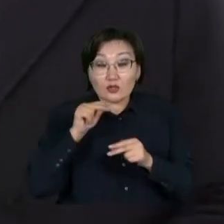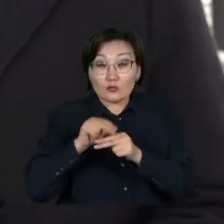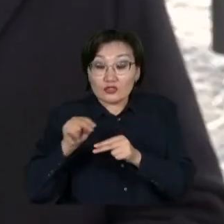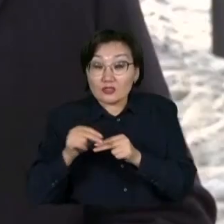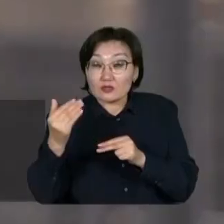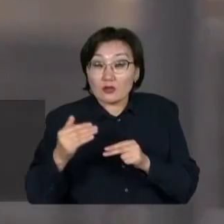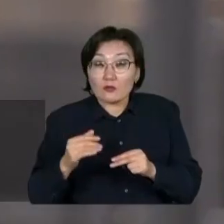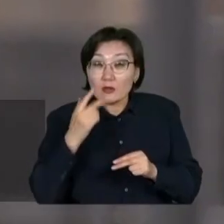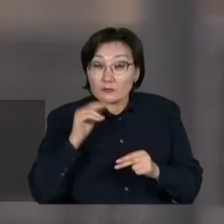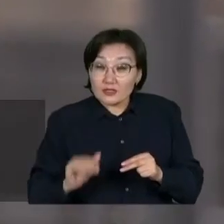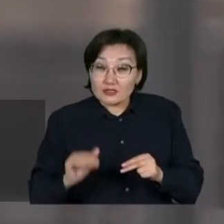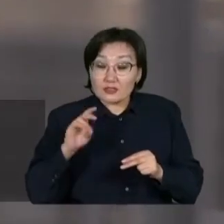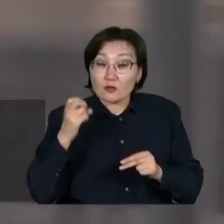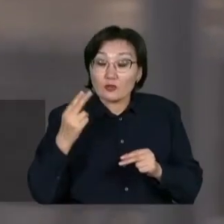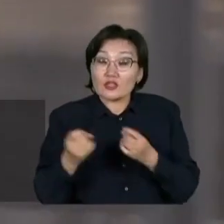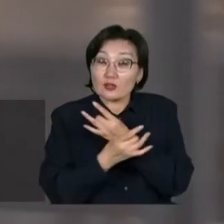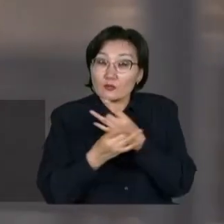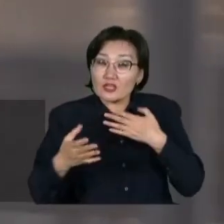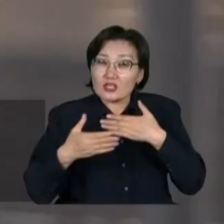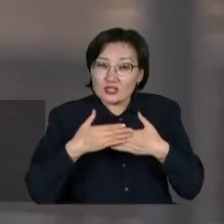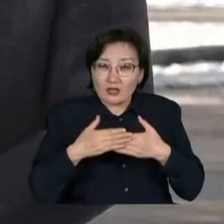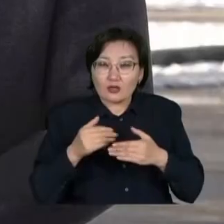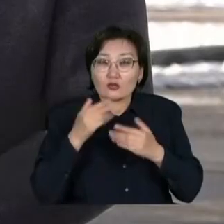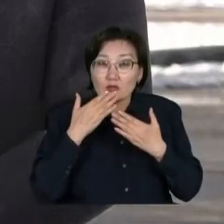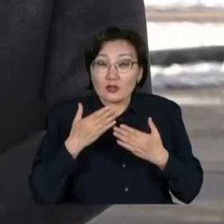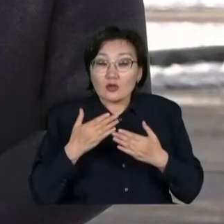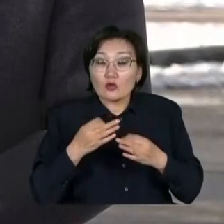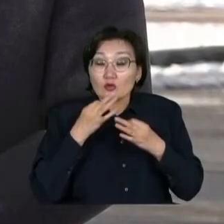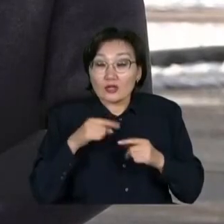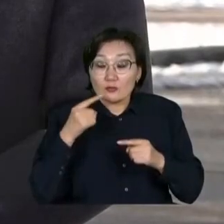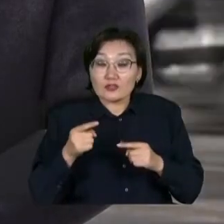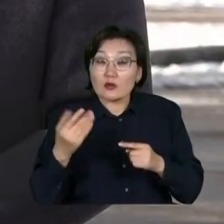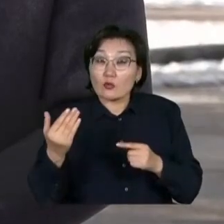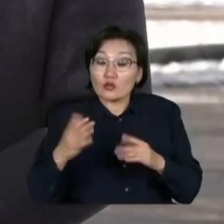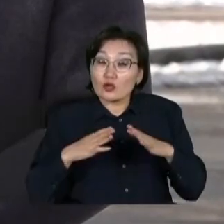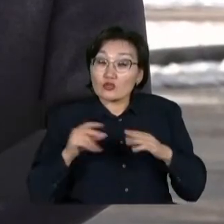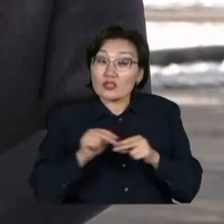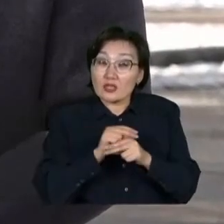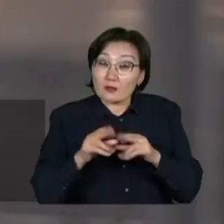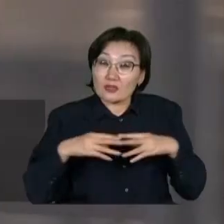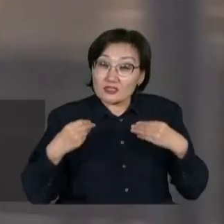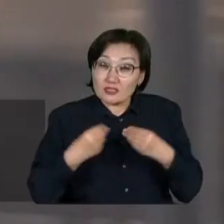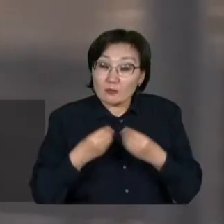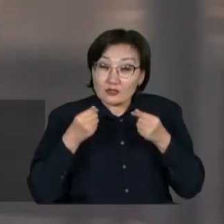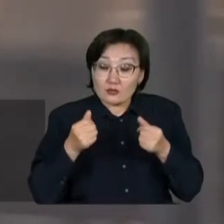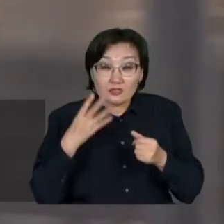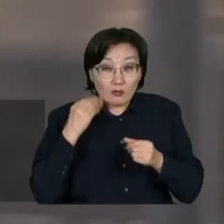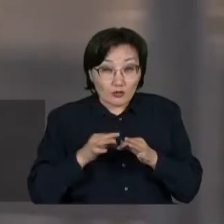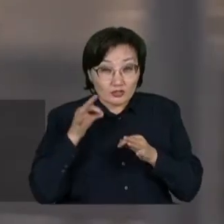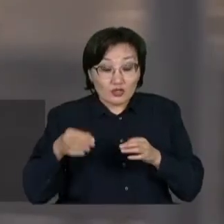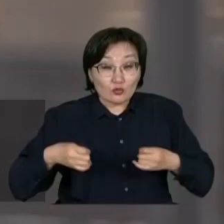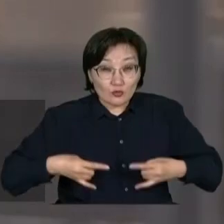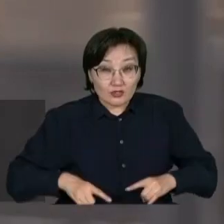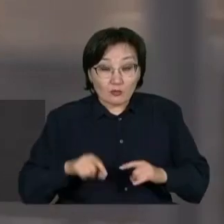жүрген ол бала күннен ұлтымыздың мәдениетіне жақын екенін айтады. Оған үйдегі тәрбиемен өскен орта әсер етті дейді. Анастасияның өзі Алматы облысының